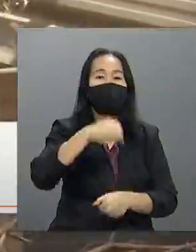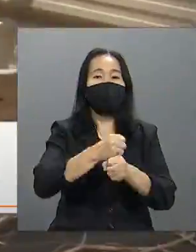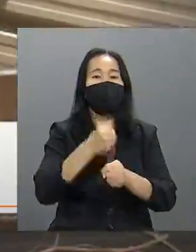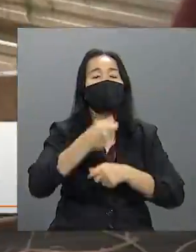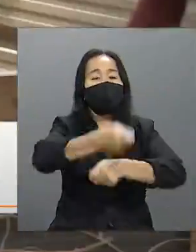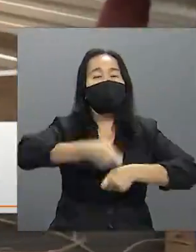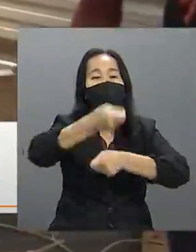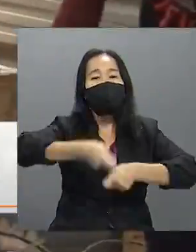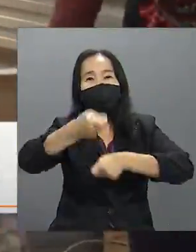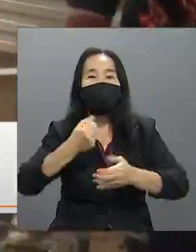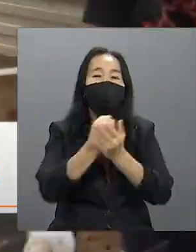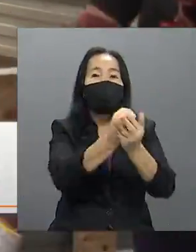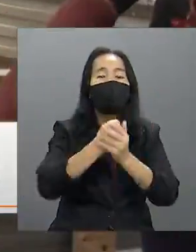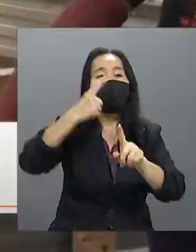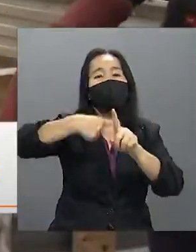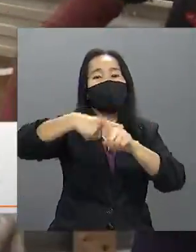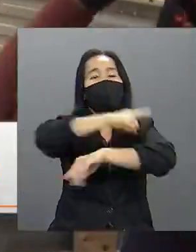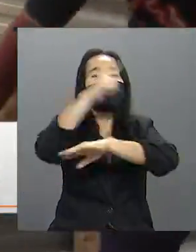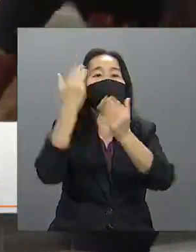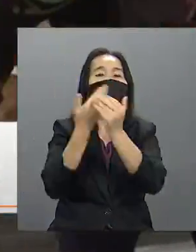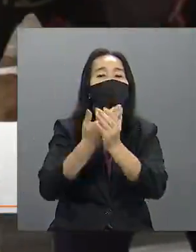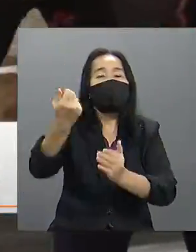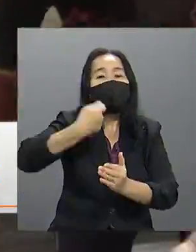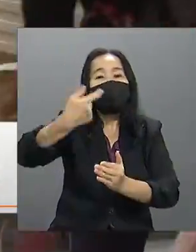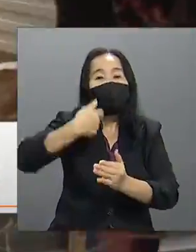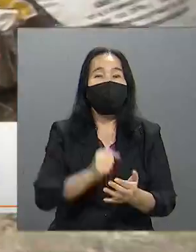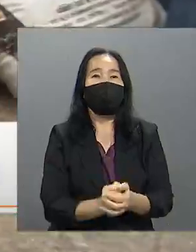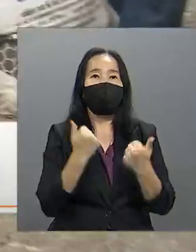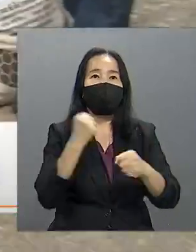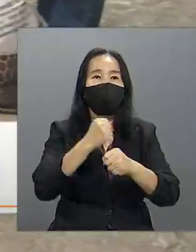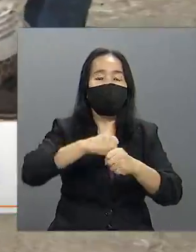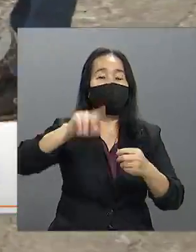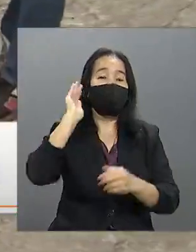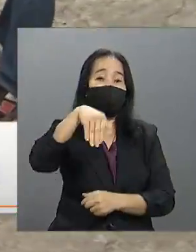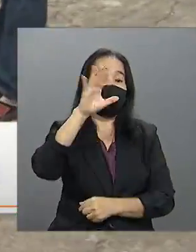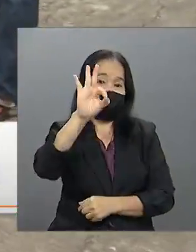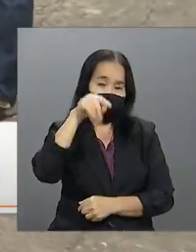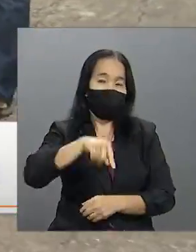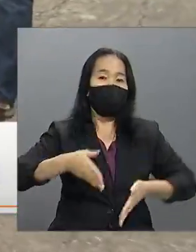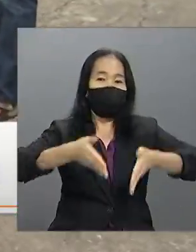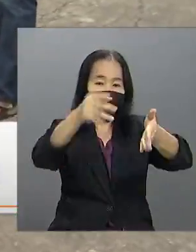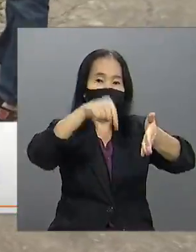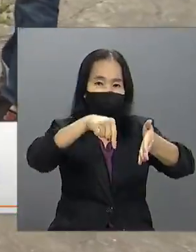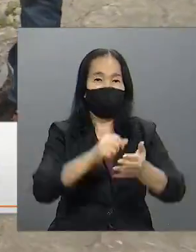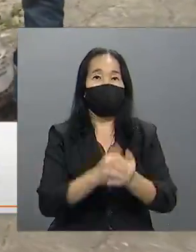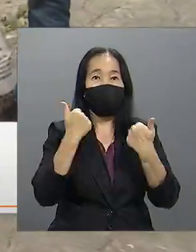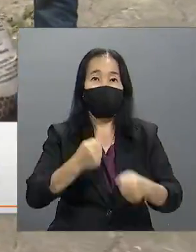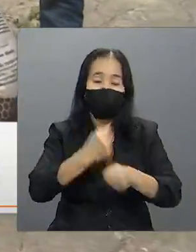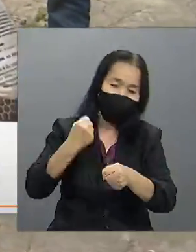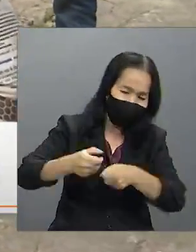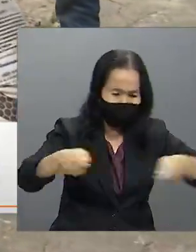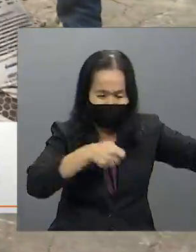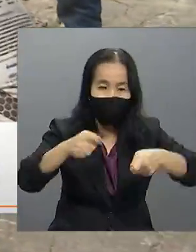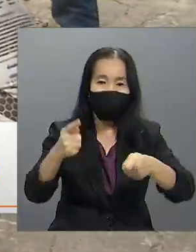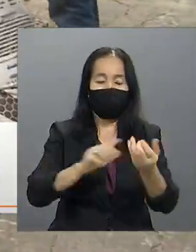านทั่วไปในสวนจีการ์เด้นสวนผักใจกลางพระราม9ค่ะอย่างที่เห็นกำลังทำอยู่นี้คือผสมปุ๋ยคอก